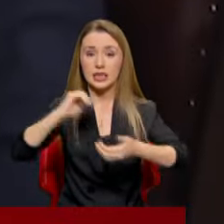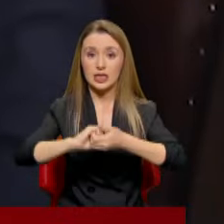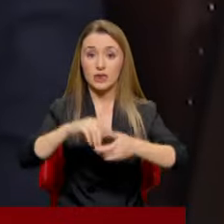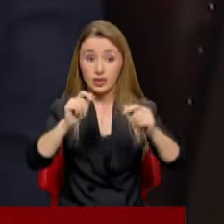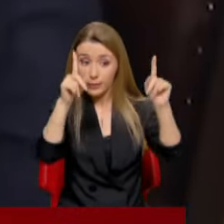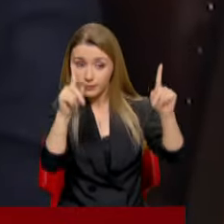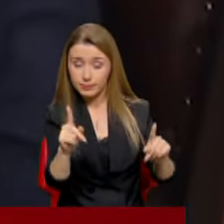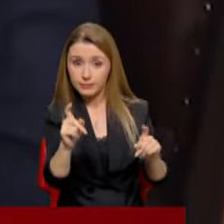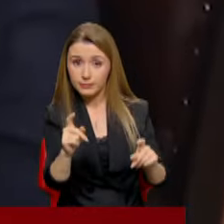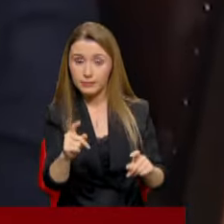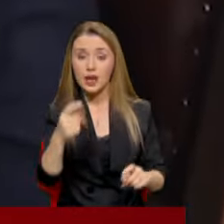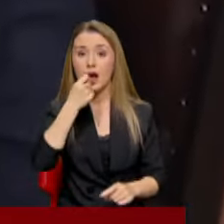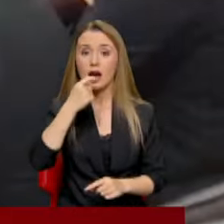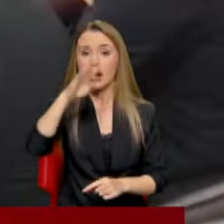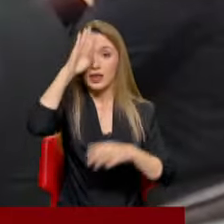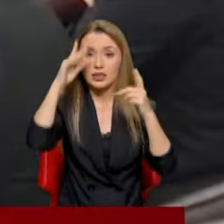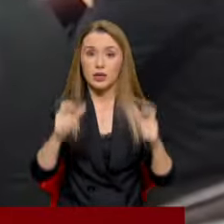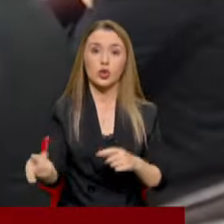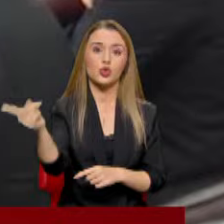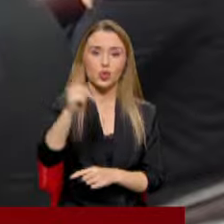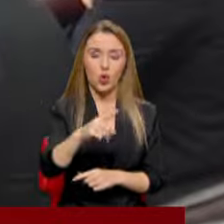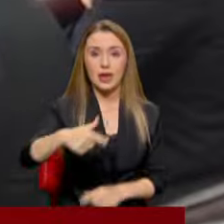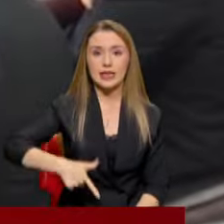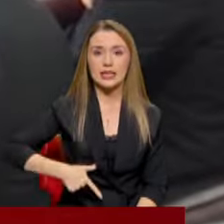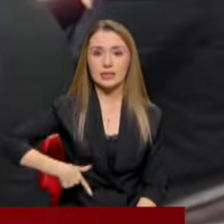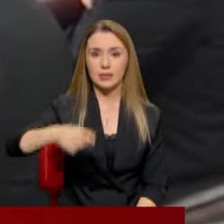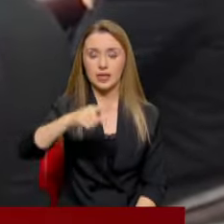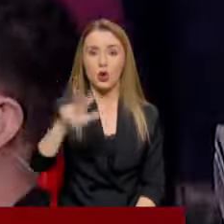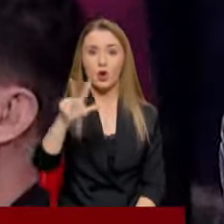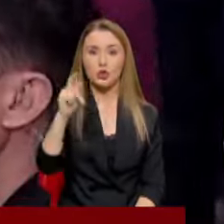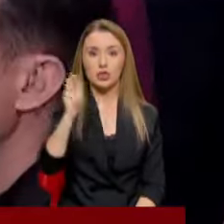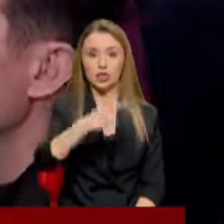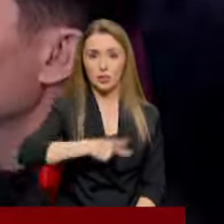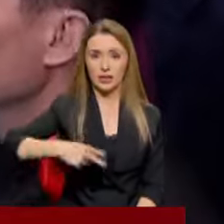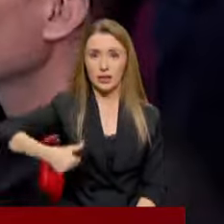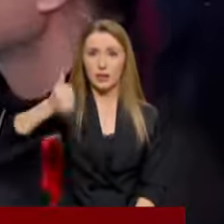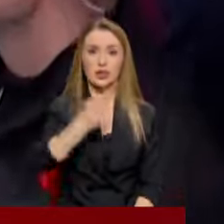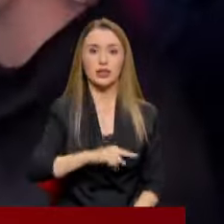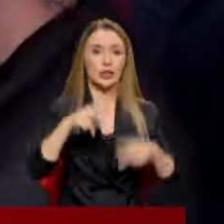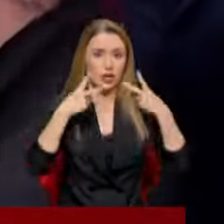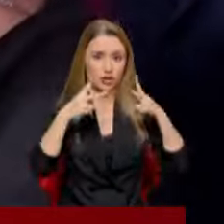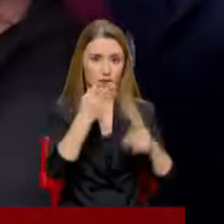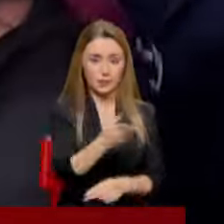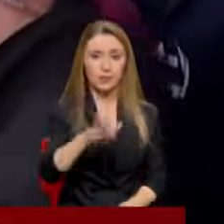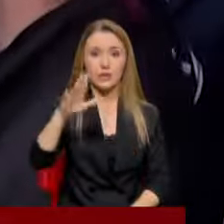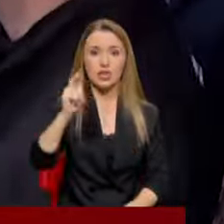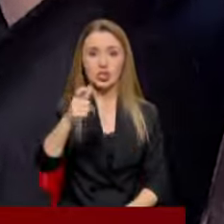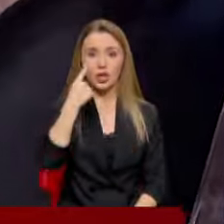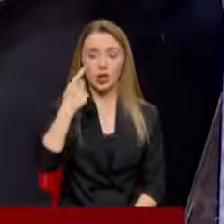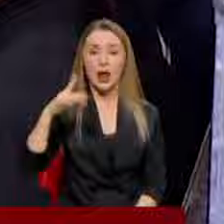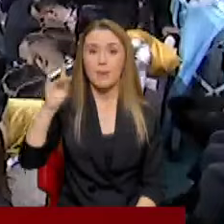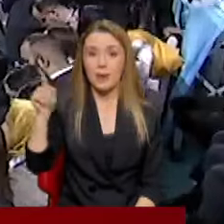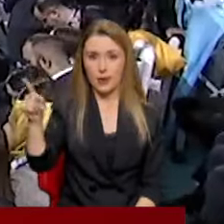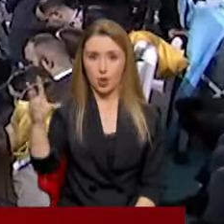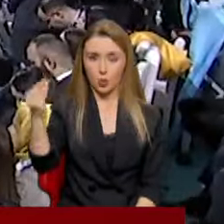yapabiliriz dediği Ankara ve İstanbul'dan sonra İzmir'de de 30 ilçe belediye başkanı adayını açıkladı 5 ilçe MHP'ye